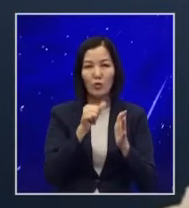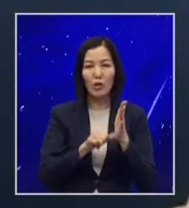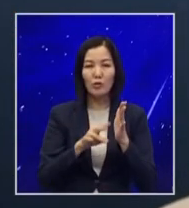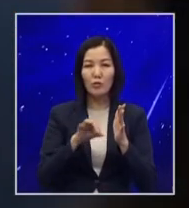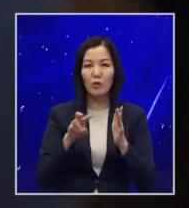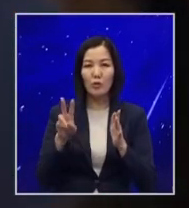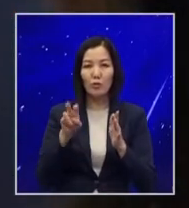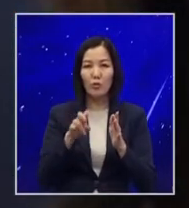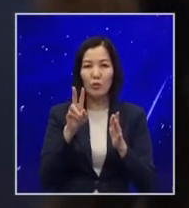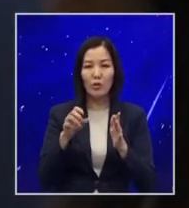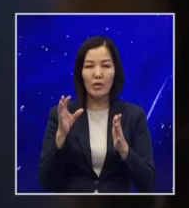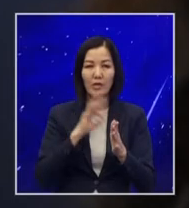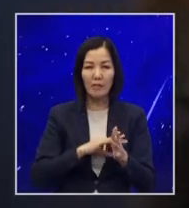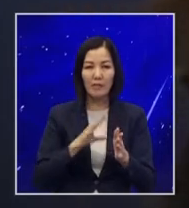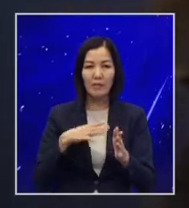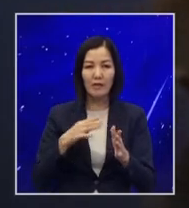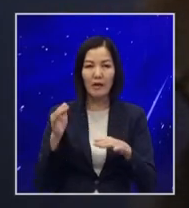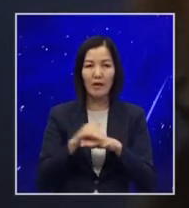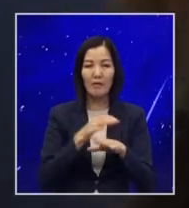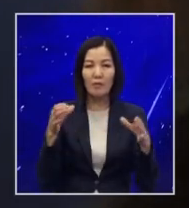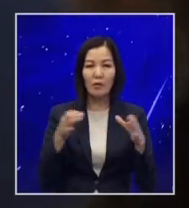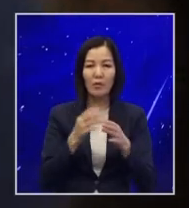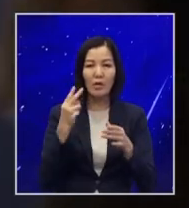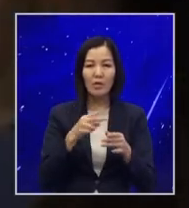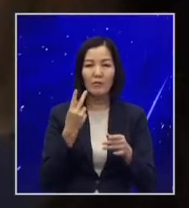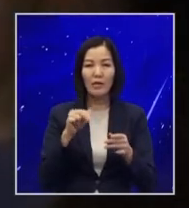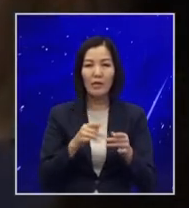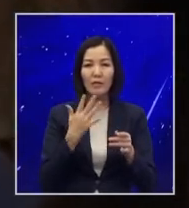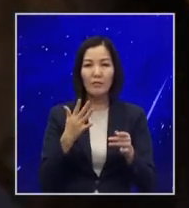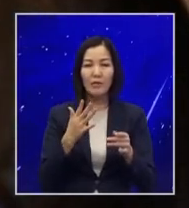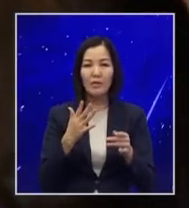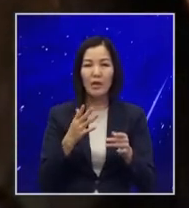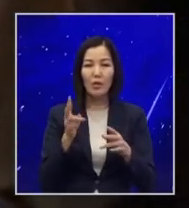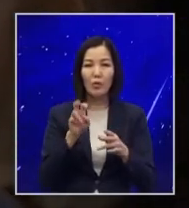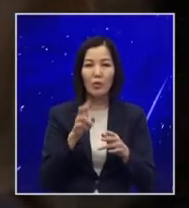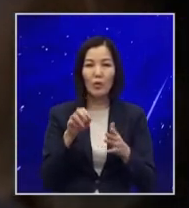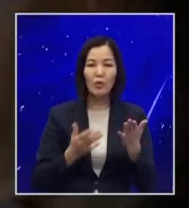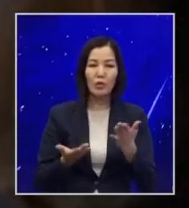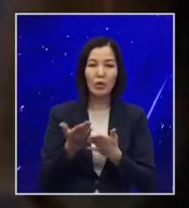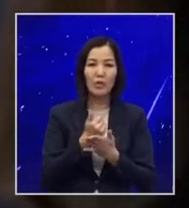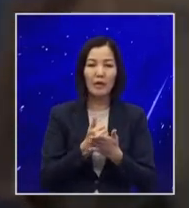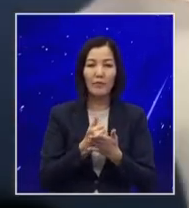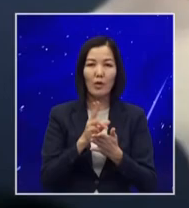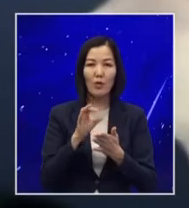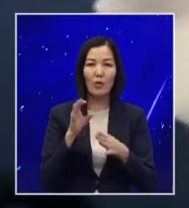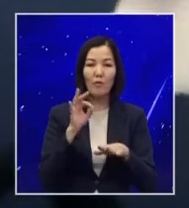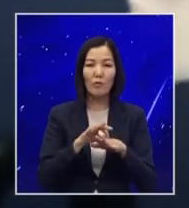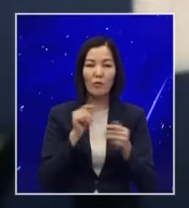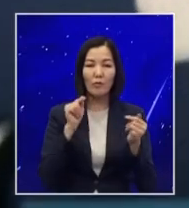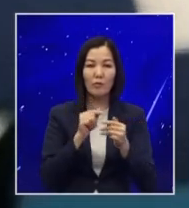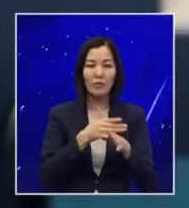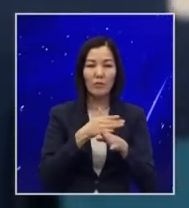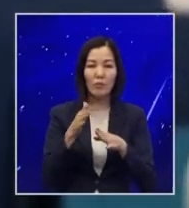табыса келеді. Тіпті өзі құрған қайырымдылық қоры да 22,5 миллион доллар жинапты. Бұл соманы Риана COVID-19-бен күресуге